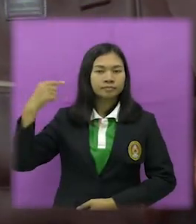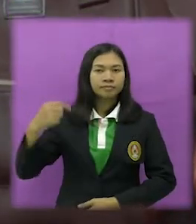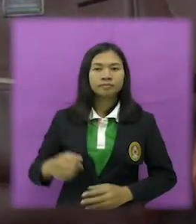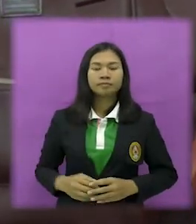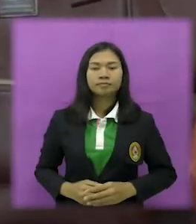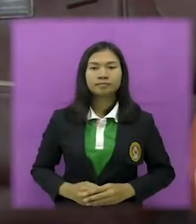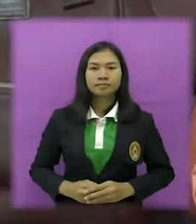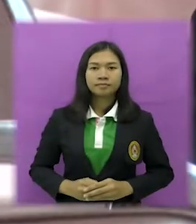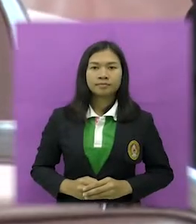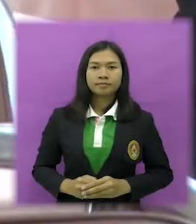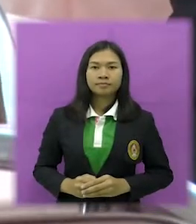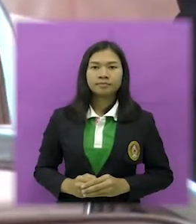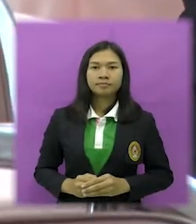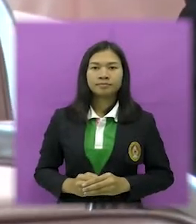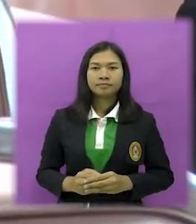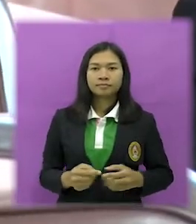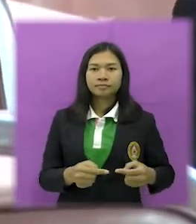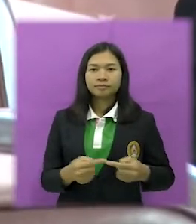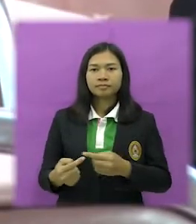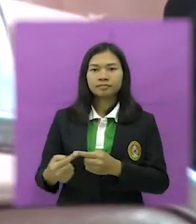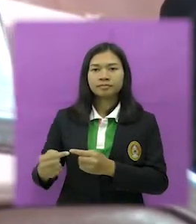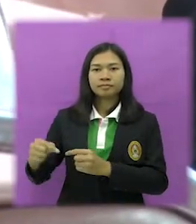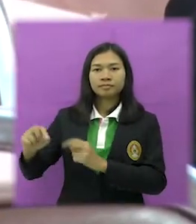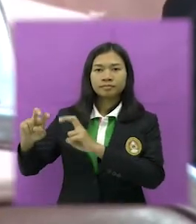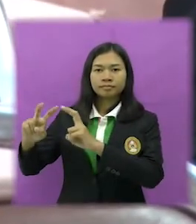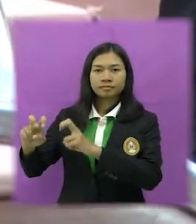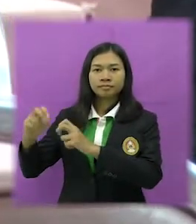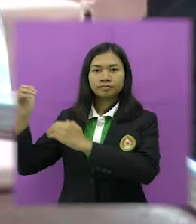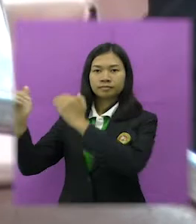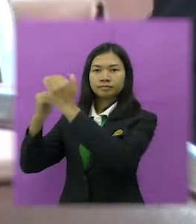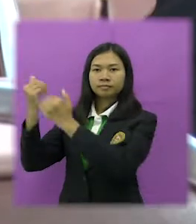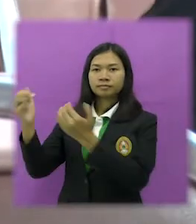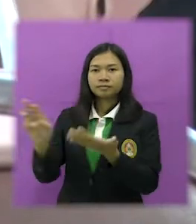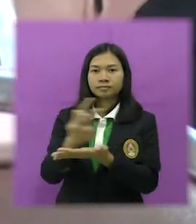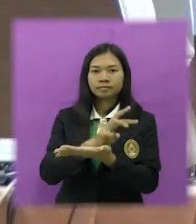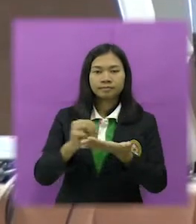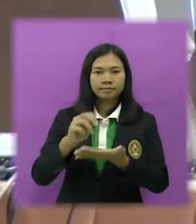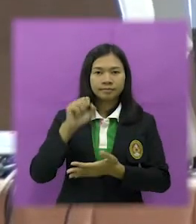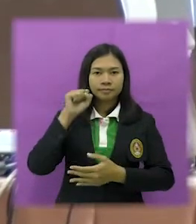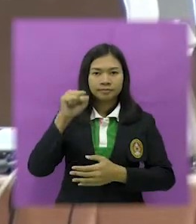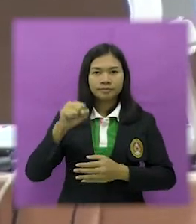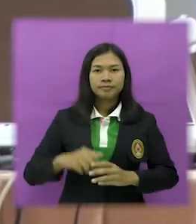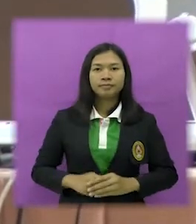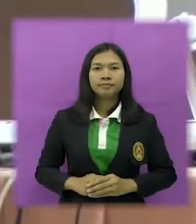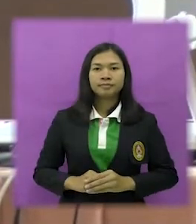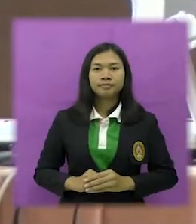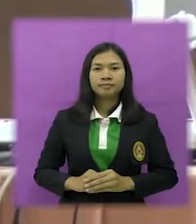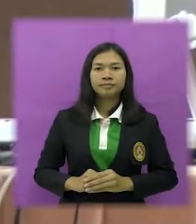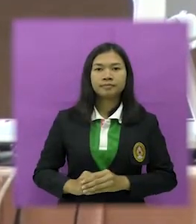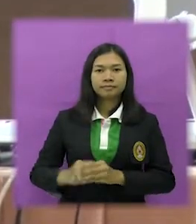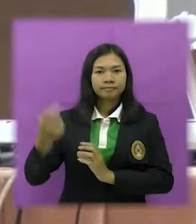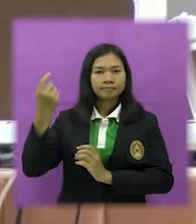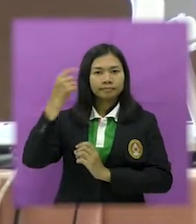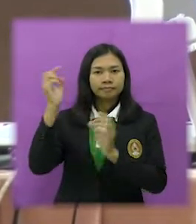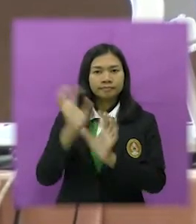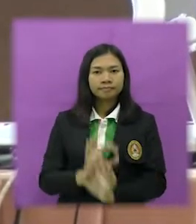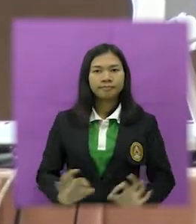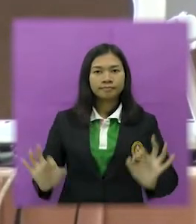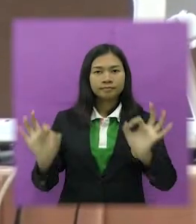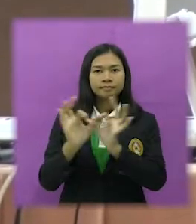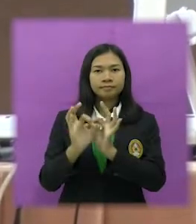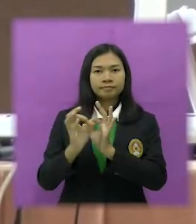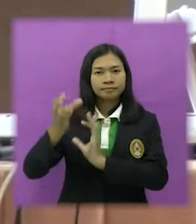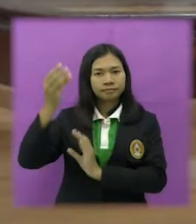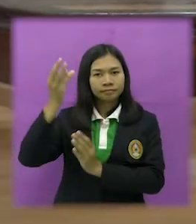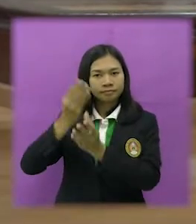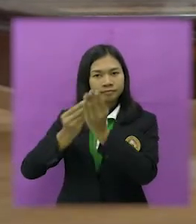าว่องไวสืบเนื่องจากสถาบันวิจัยและพัฒนามหาวิทยาลัยราชภัฏสกลนครได้ตระหนักถึงความสำคัญ